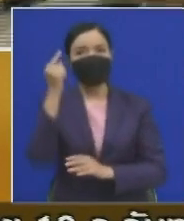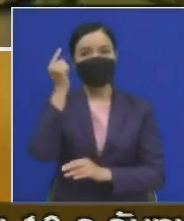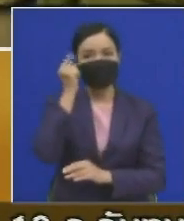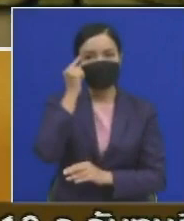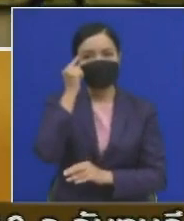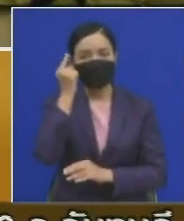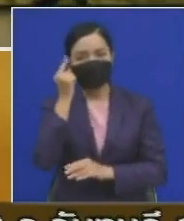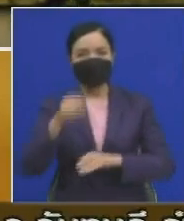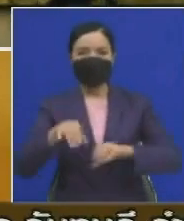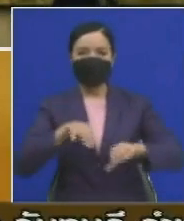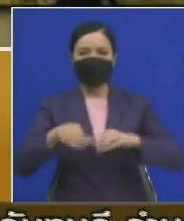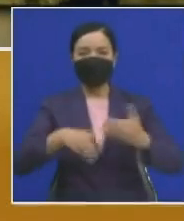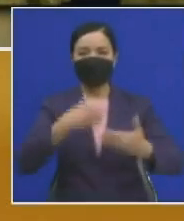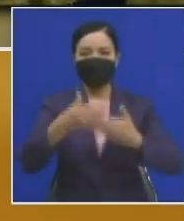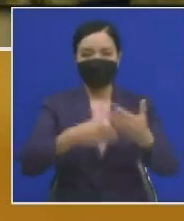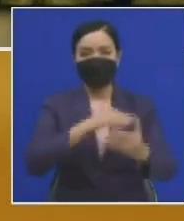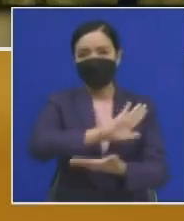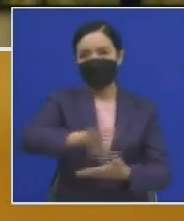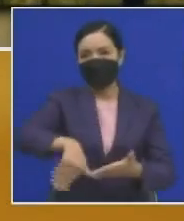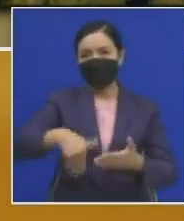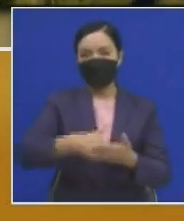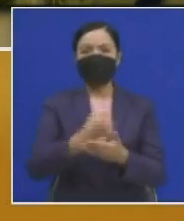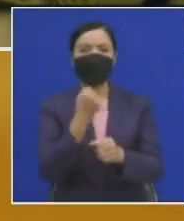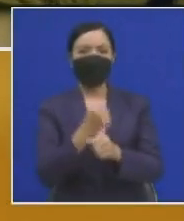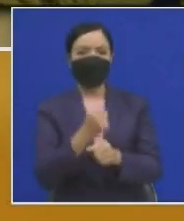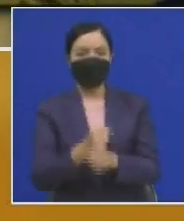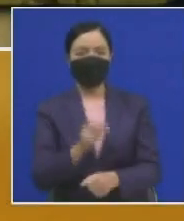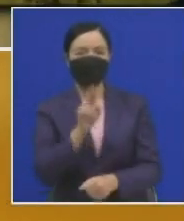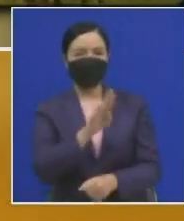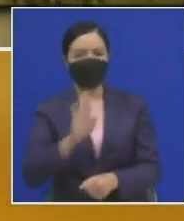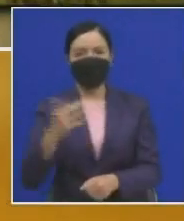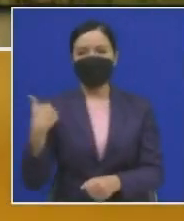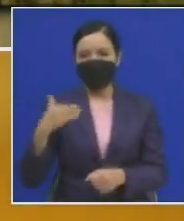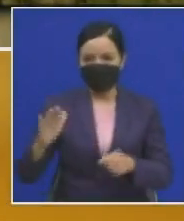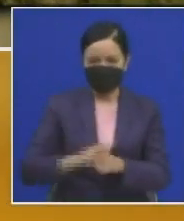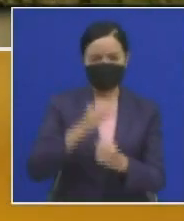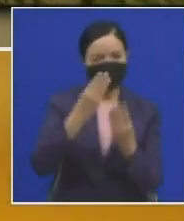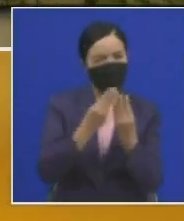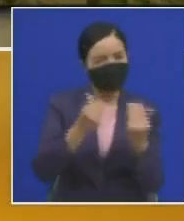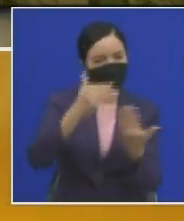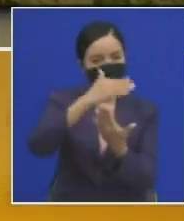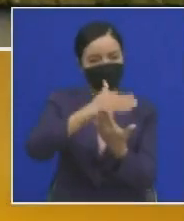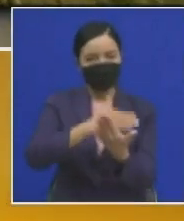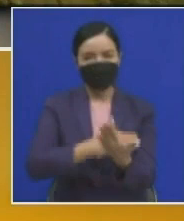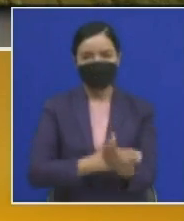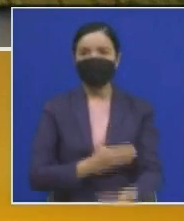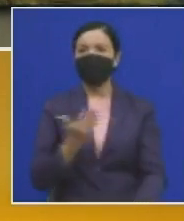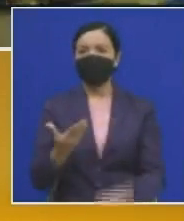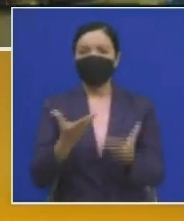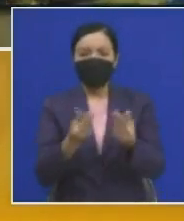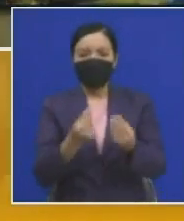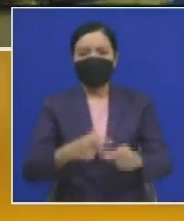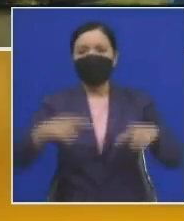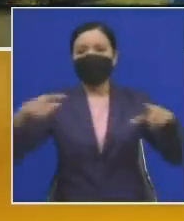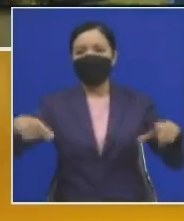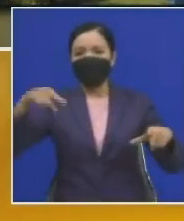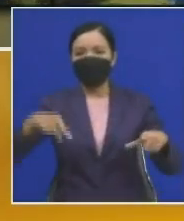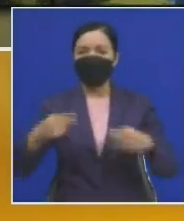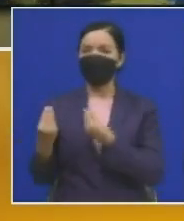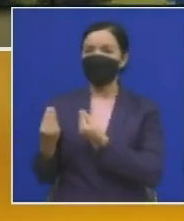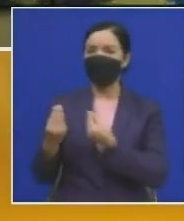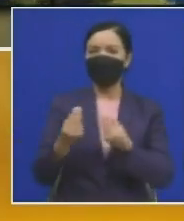ดำเนินทำเประบบแลเตียดพวกแปลงนี้คือที่ดิพระรัชธาน